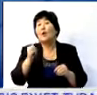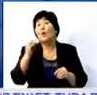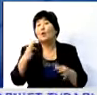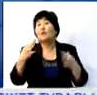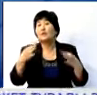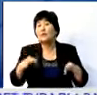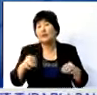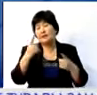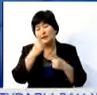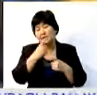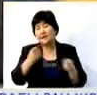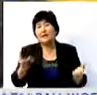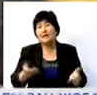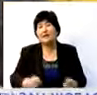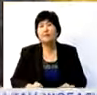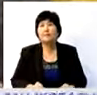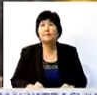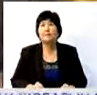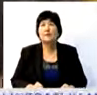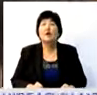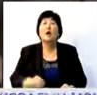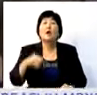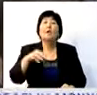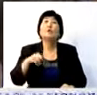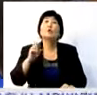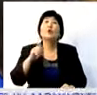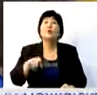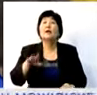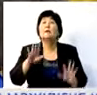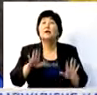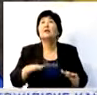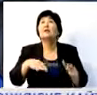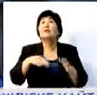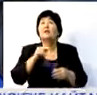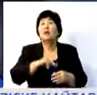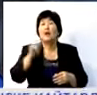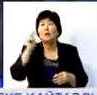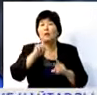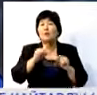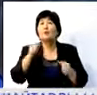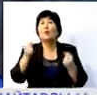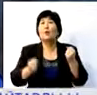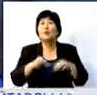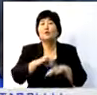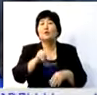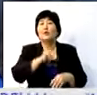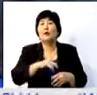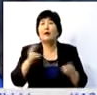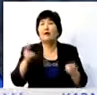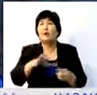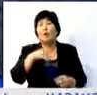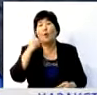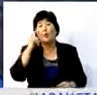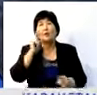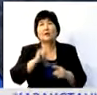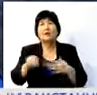вакансия жарияланды. Мақсат Тоқпаев жәрмеңкеден бос қайтпады. Білім бөліміне көлік жүргізуші қажет дегенді көріп, көп